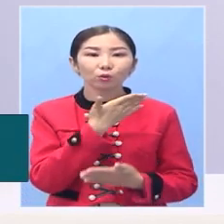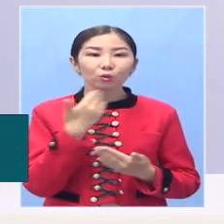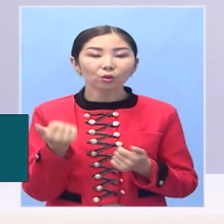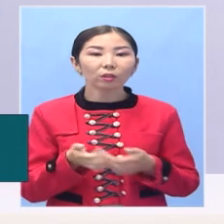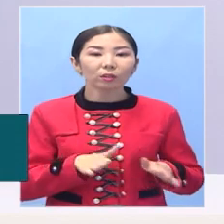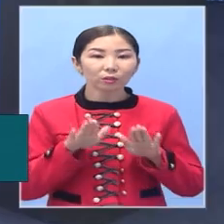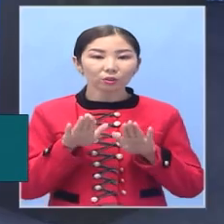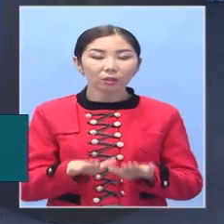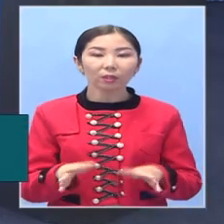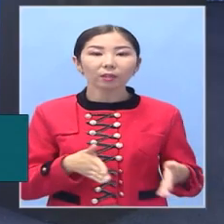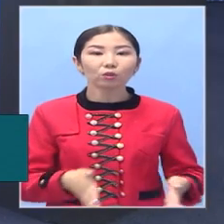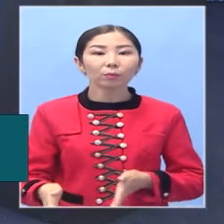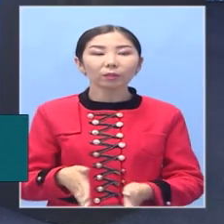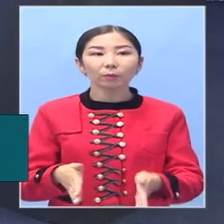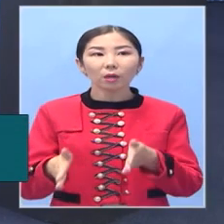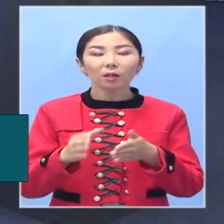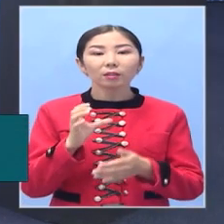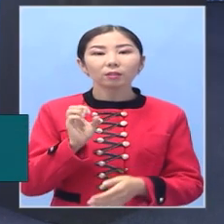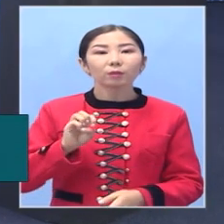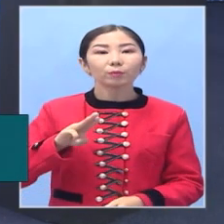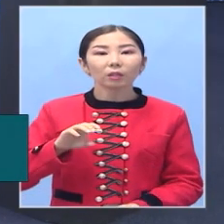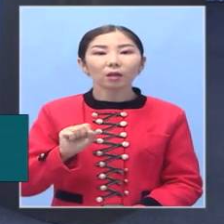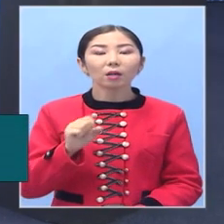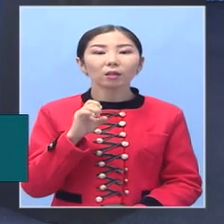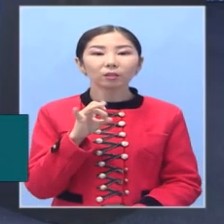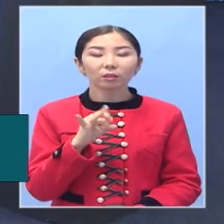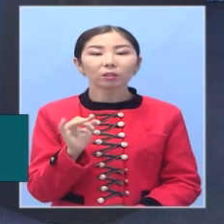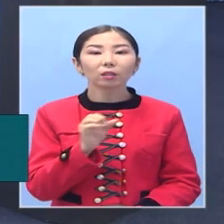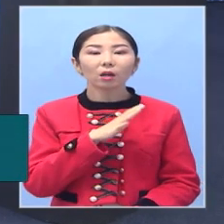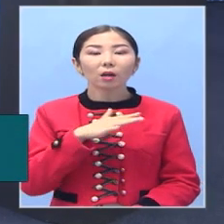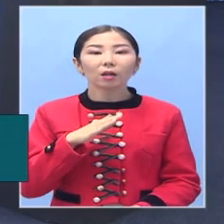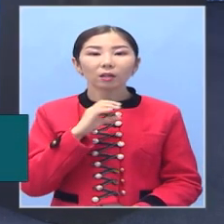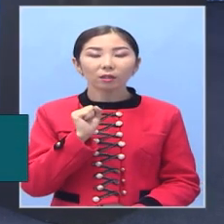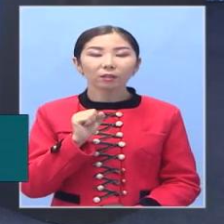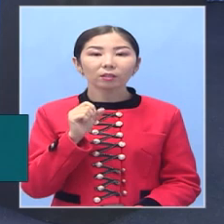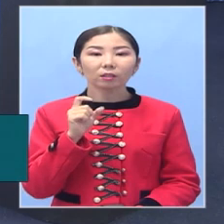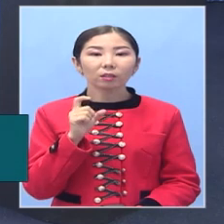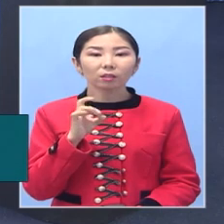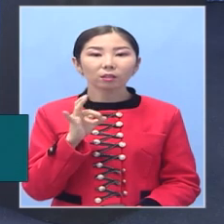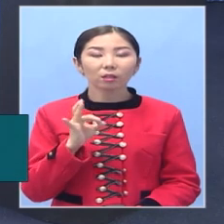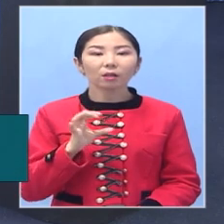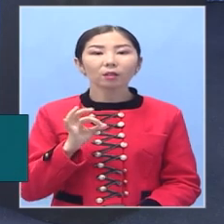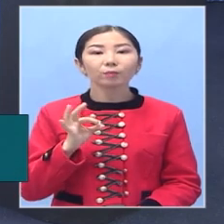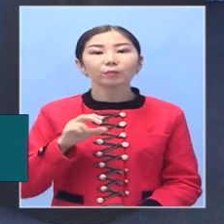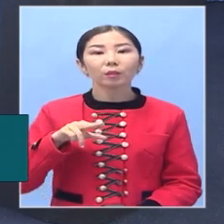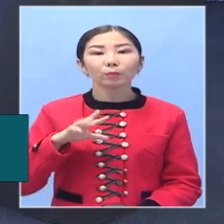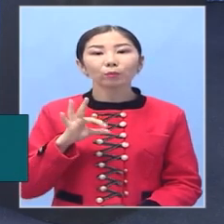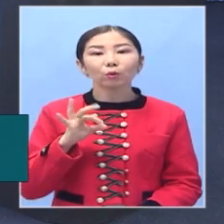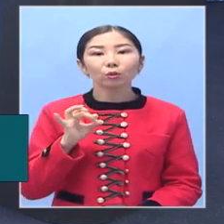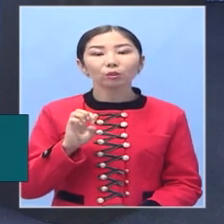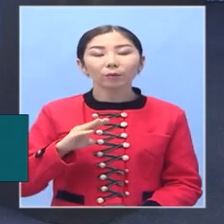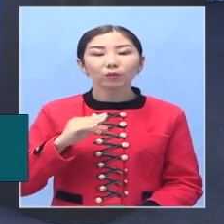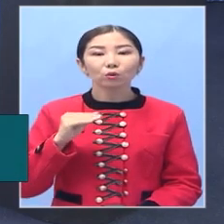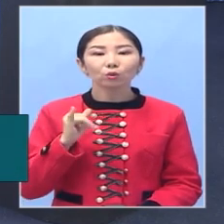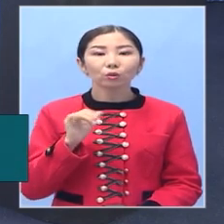жерлер. Сол жақтар кетін, старый аэропорттың көп жерлерінде жаңа жолдар енді барып жатыр. Жұлдыз